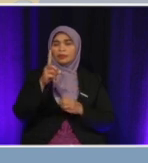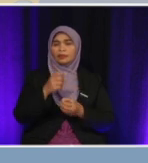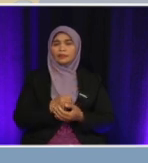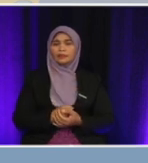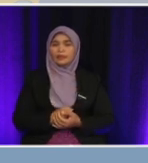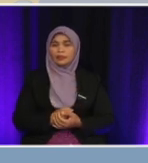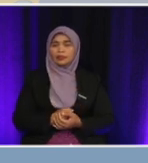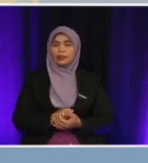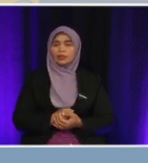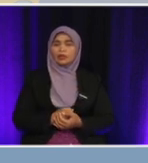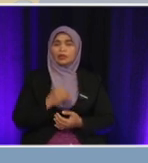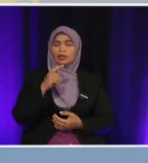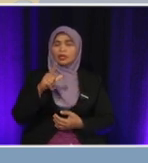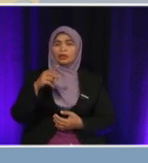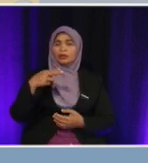1